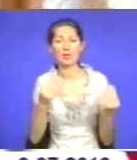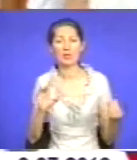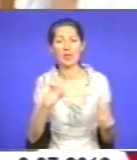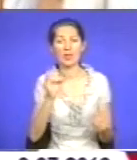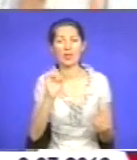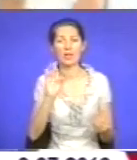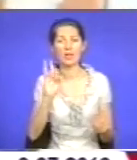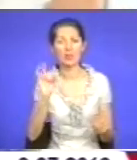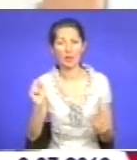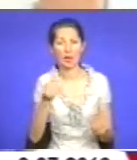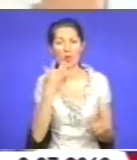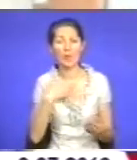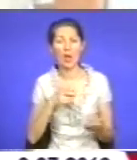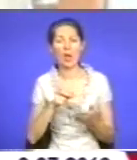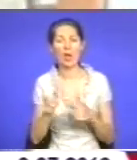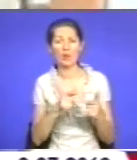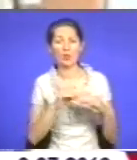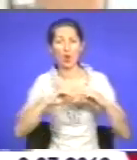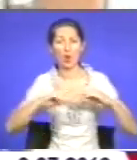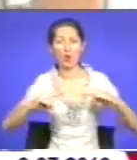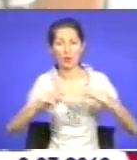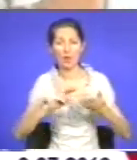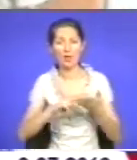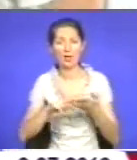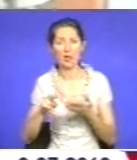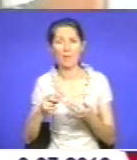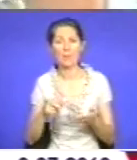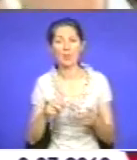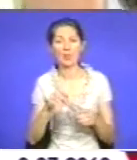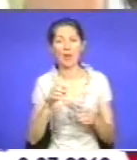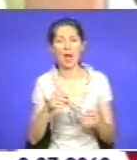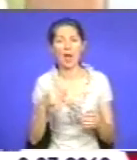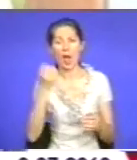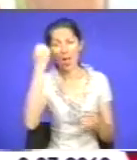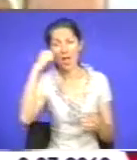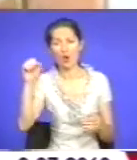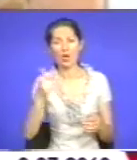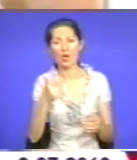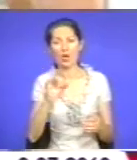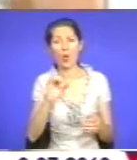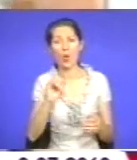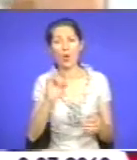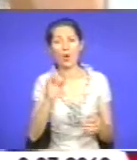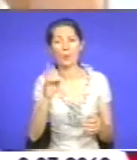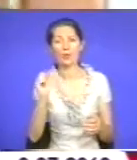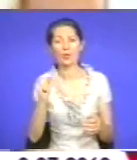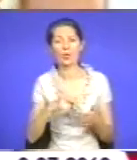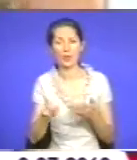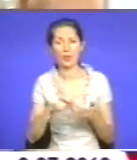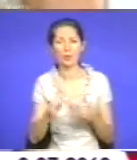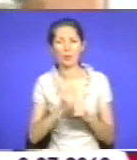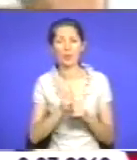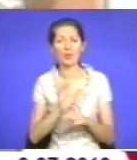ми виготовили конверти «Пантеон слави героїв Гурбинської битви» і зробили відправлення з поштового